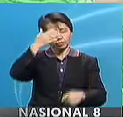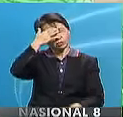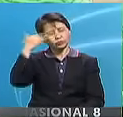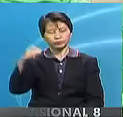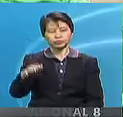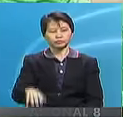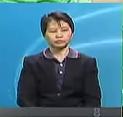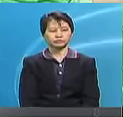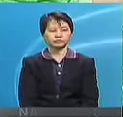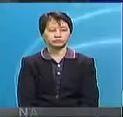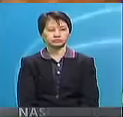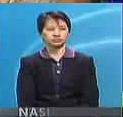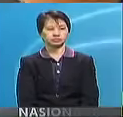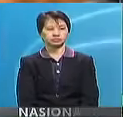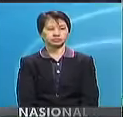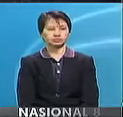untuk